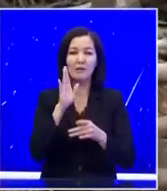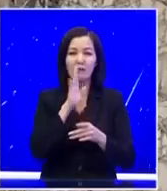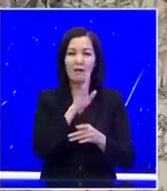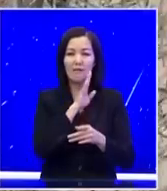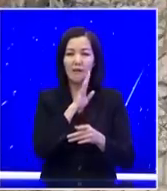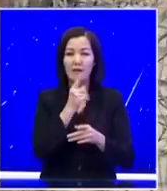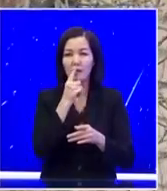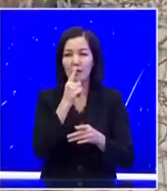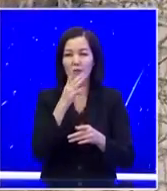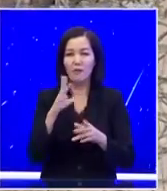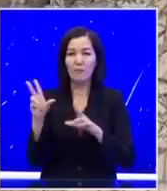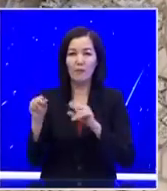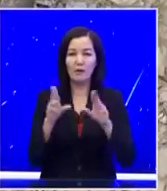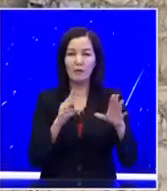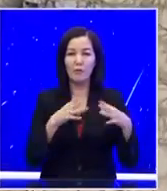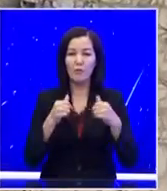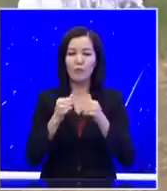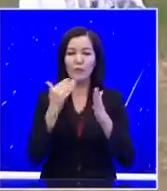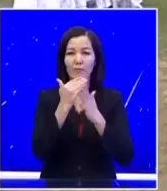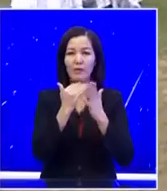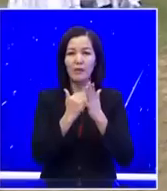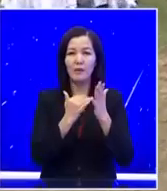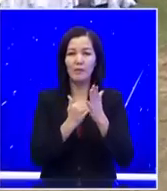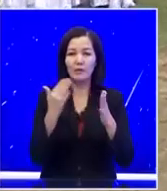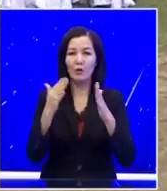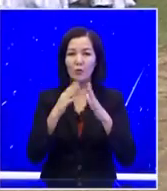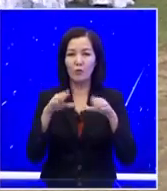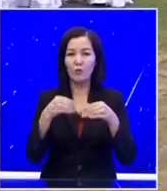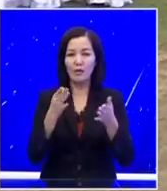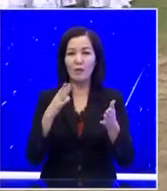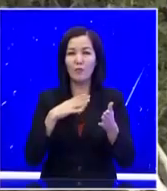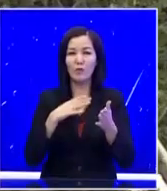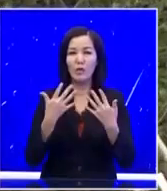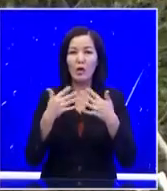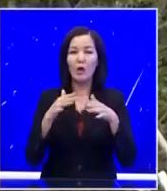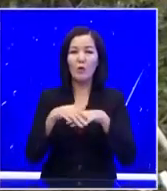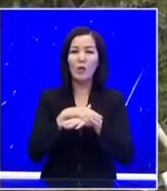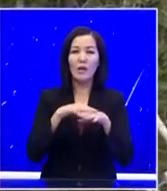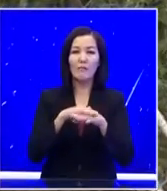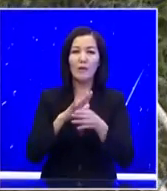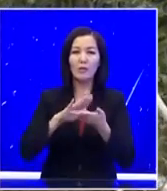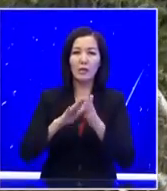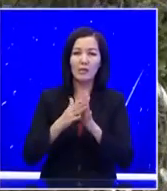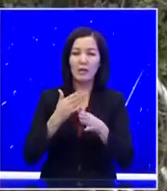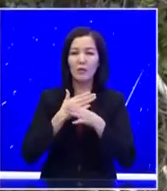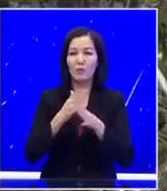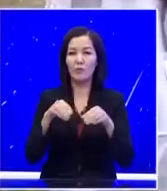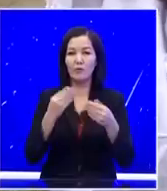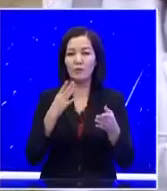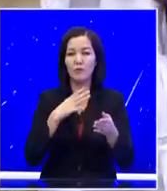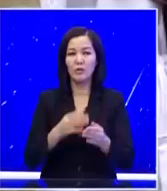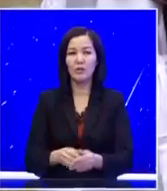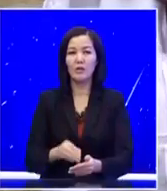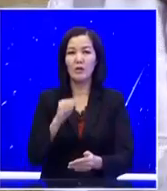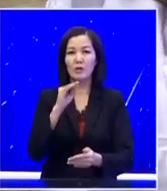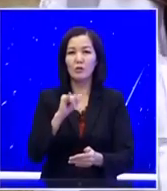Таяуда ғана бақытты отбасы бағдарламасы аясында үй берілгентін. Ауыл аймақ болып жағдайына қарасып тұрады.